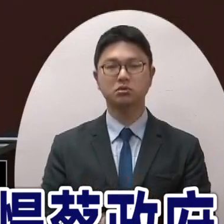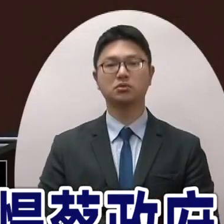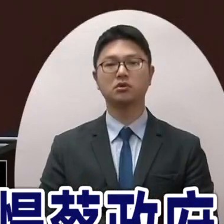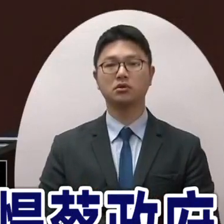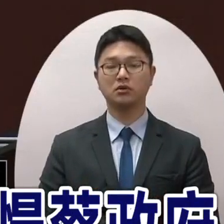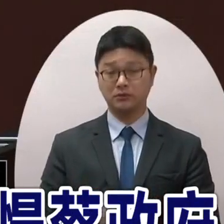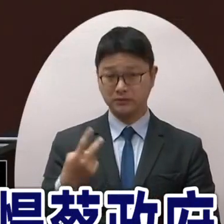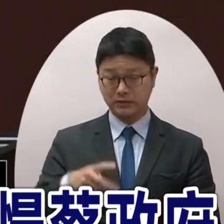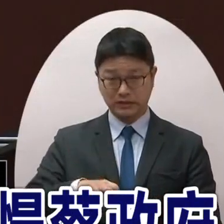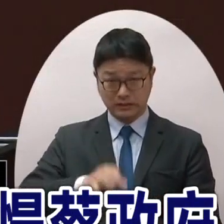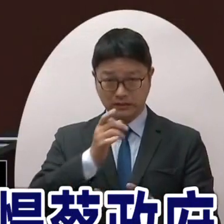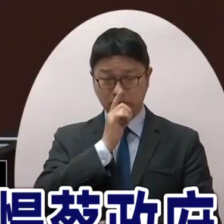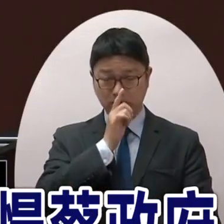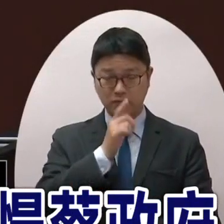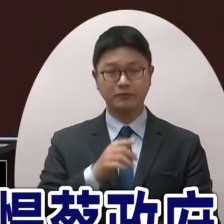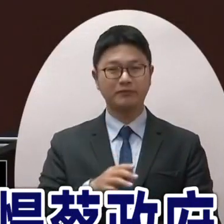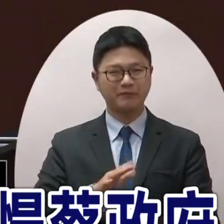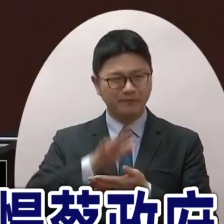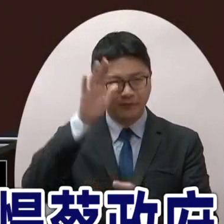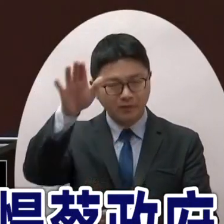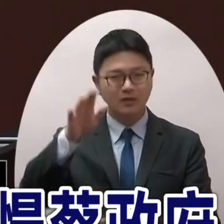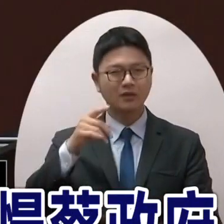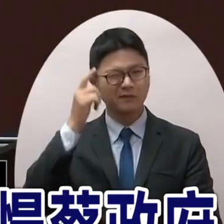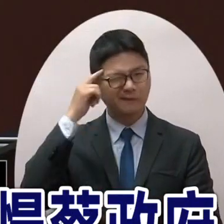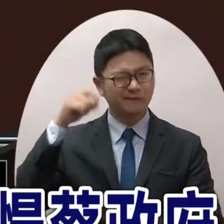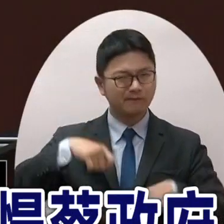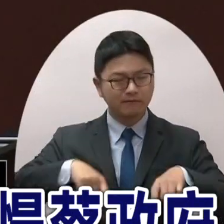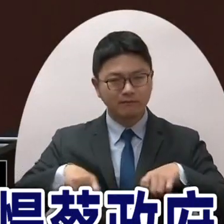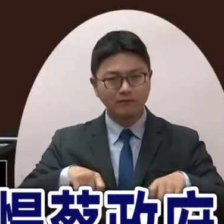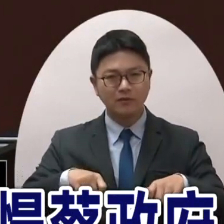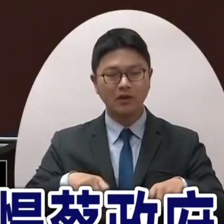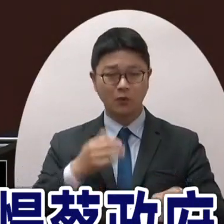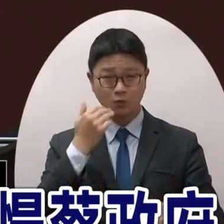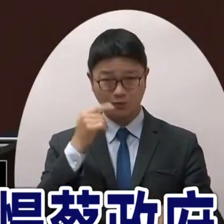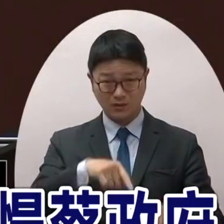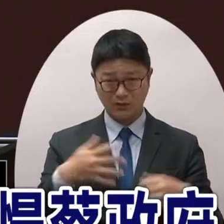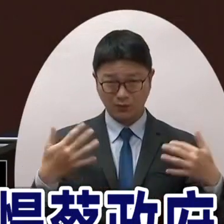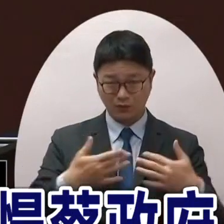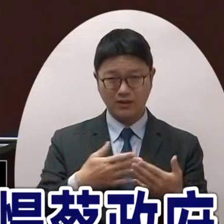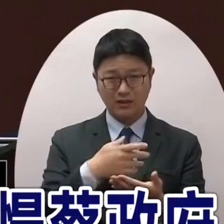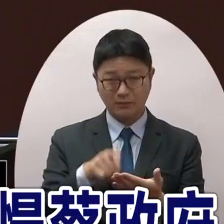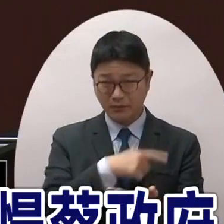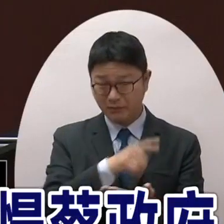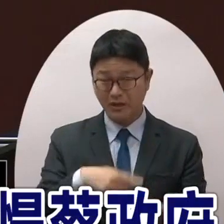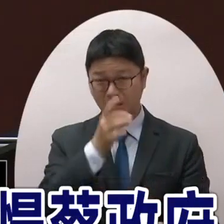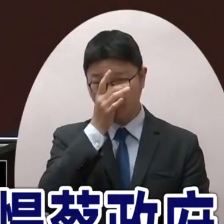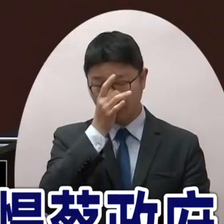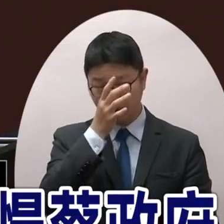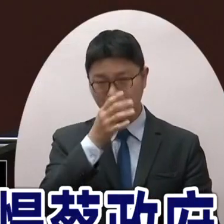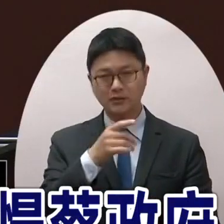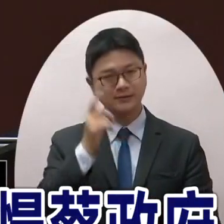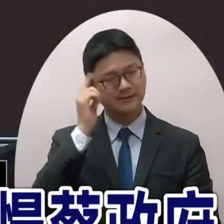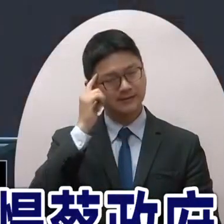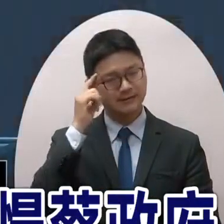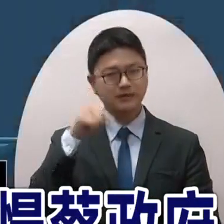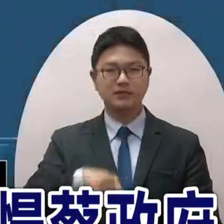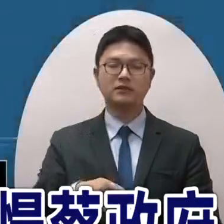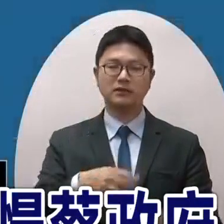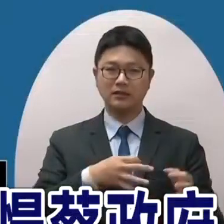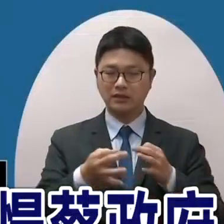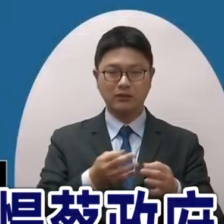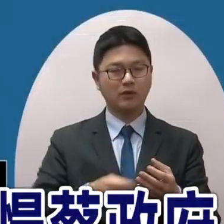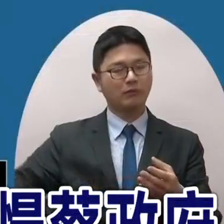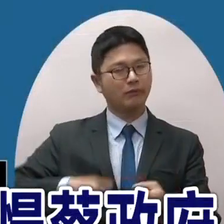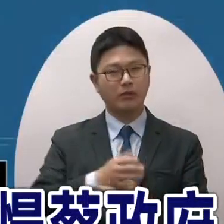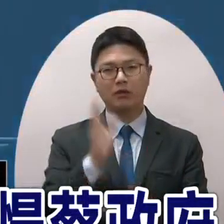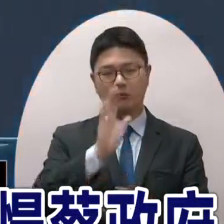说他们将来打算如果这些的问题不能够解决就要从台湾撤资，不知